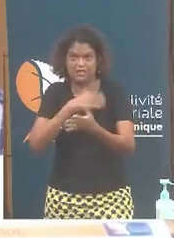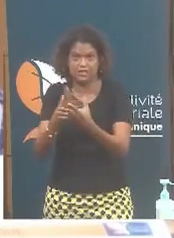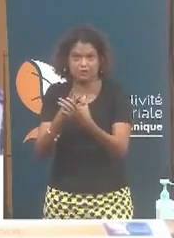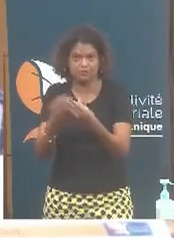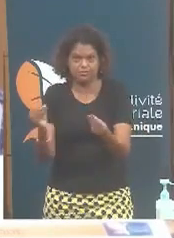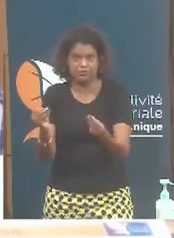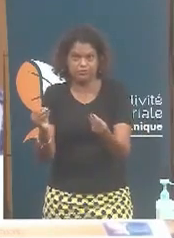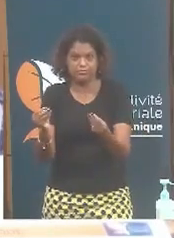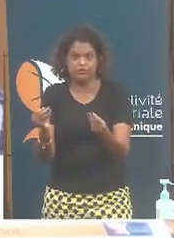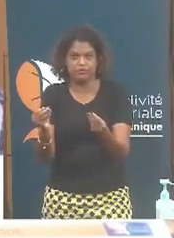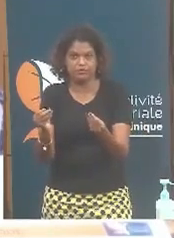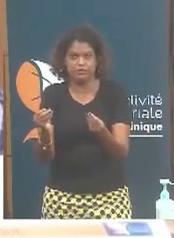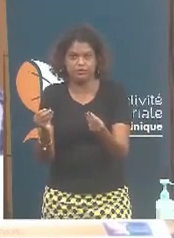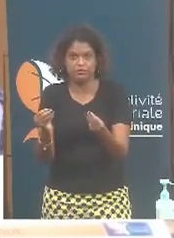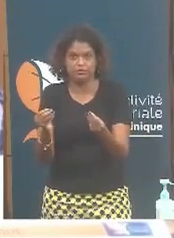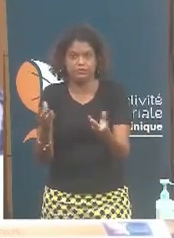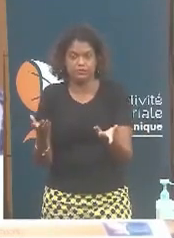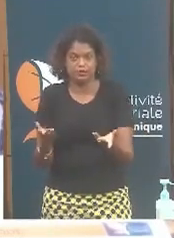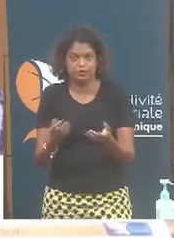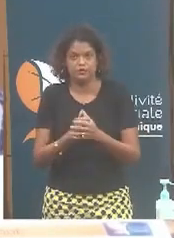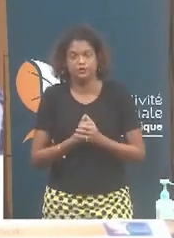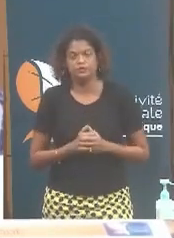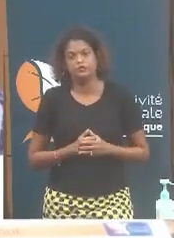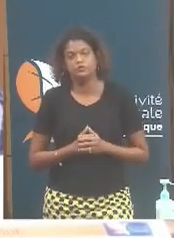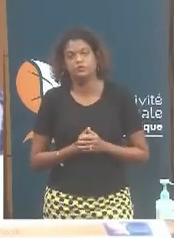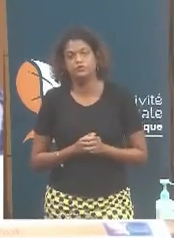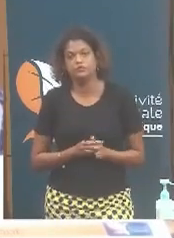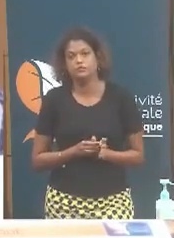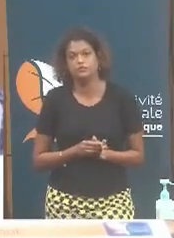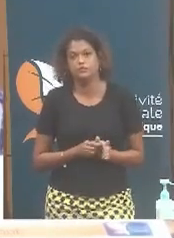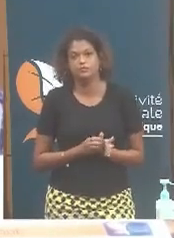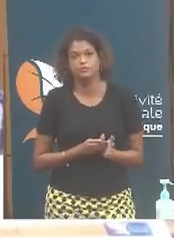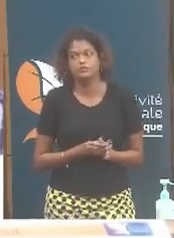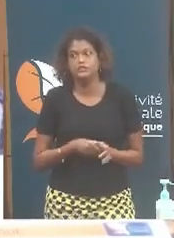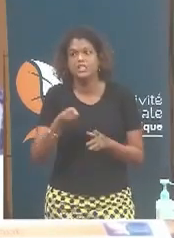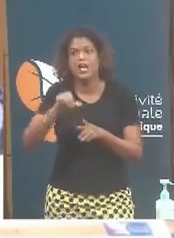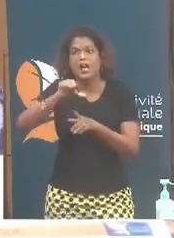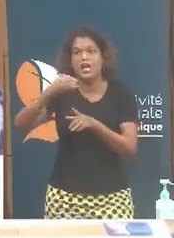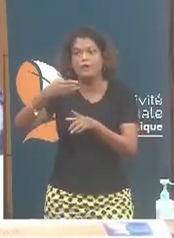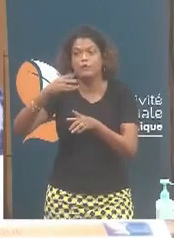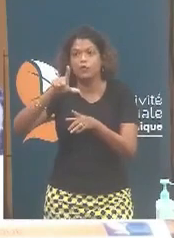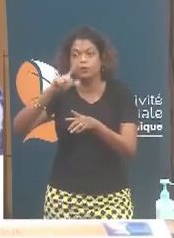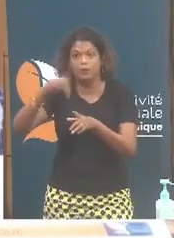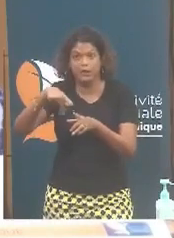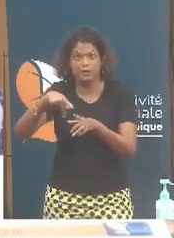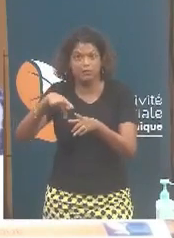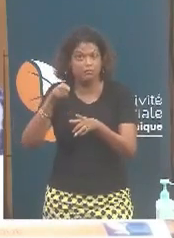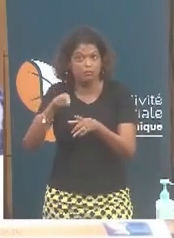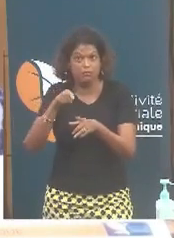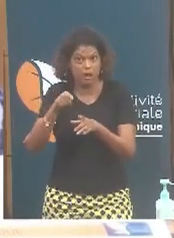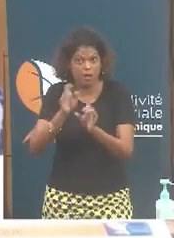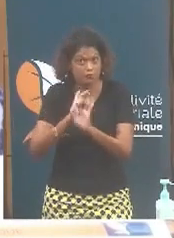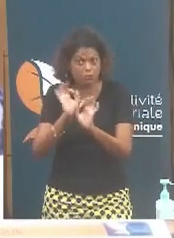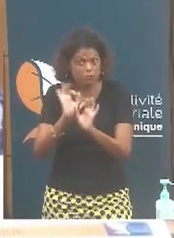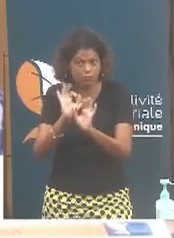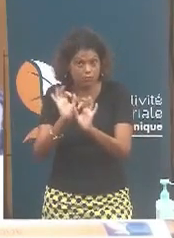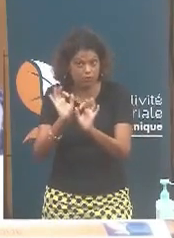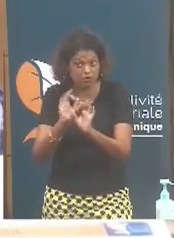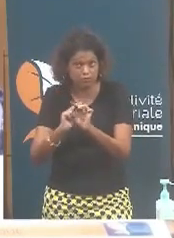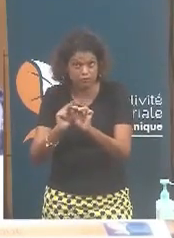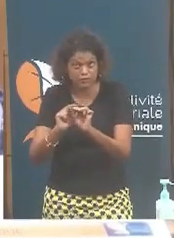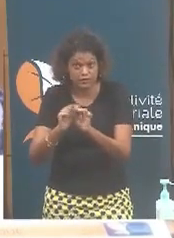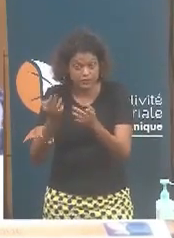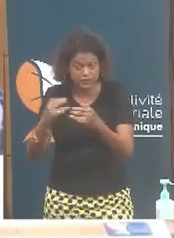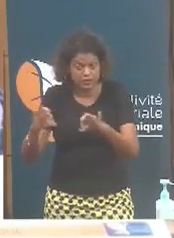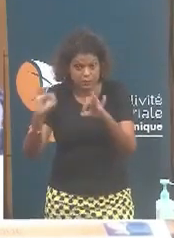par le Conseil régional. Cette AM2P n'existe pas. Elle n'existe plus.